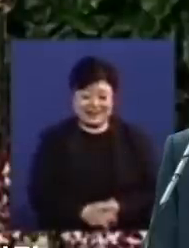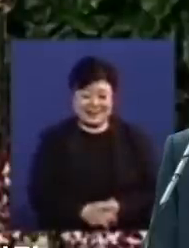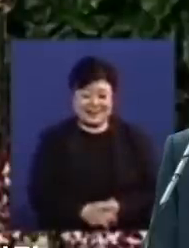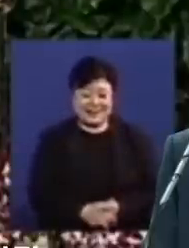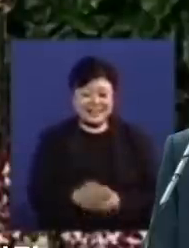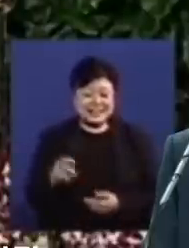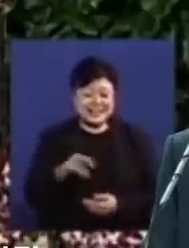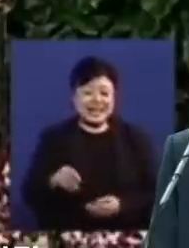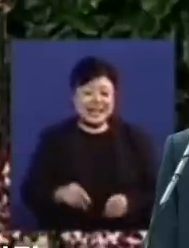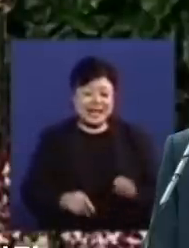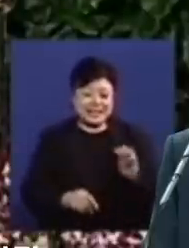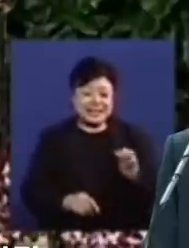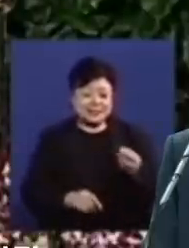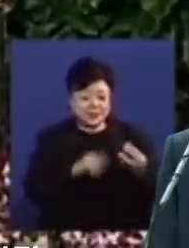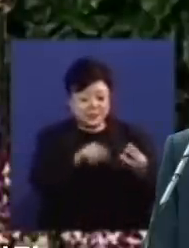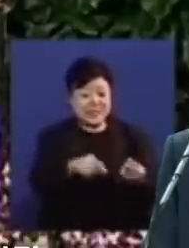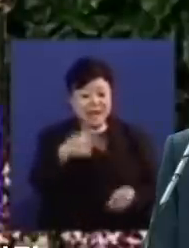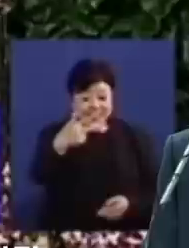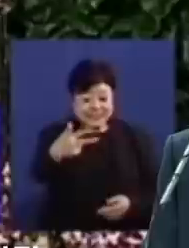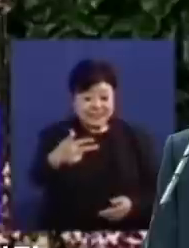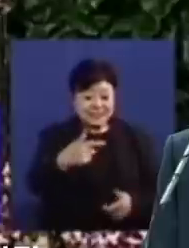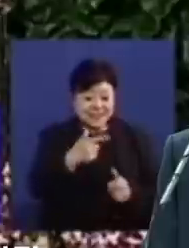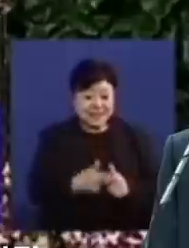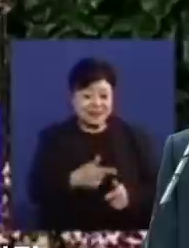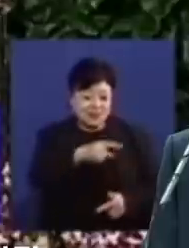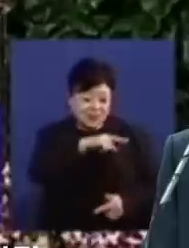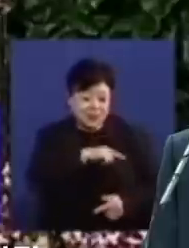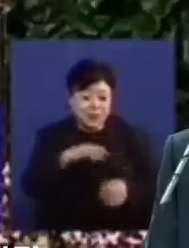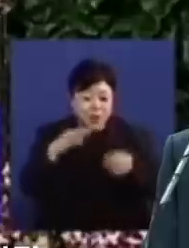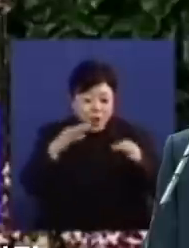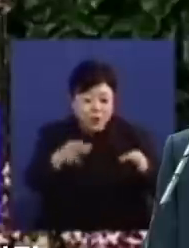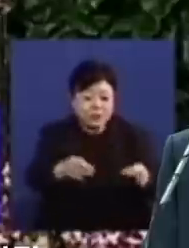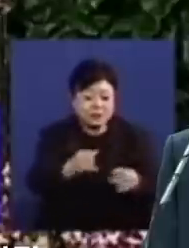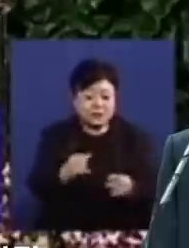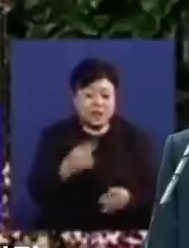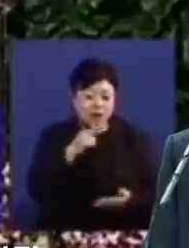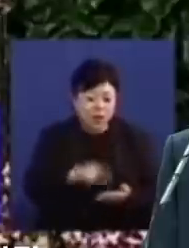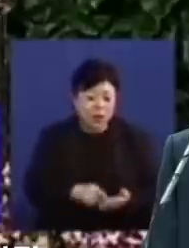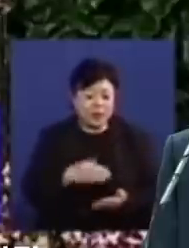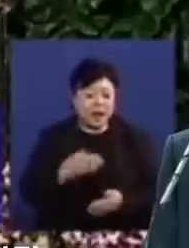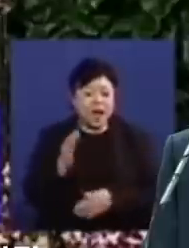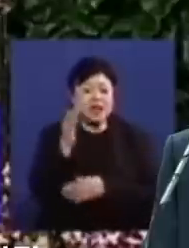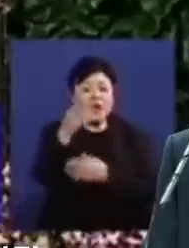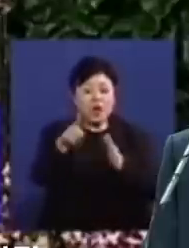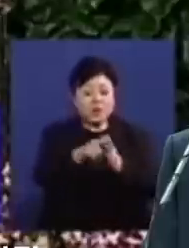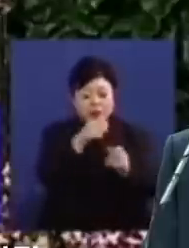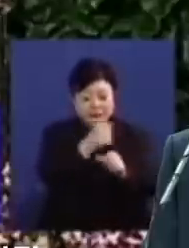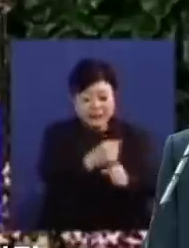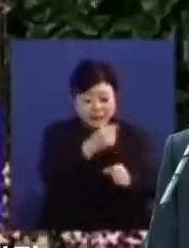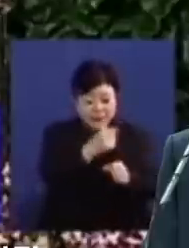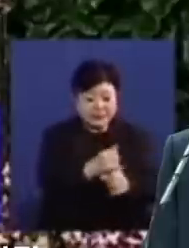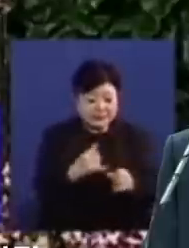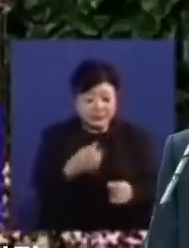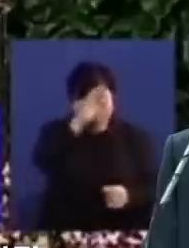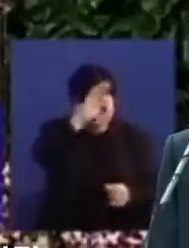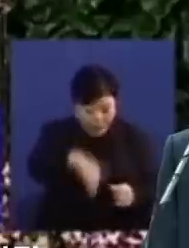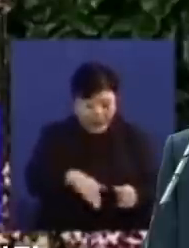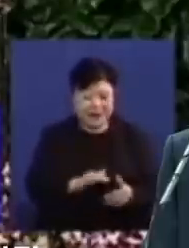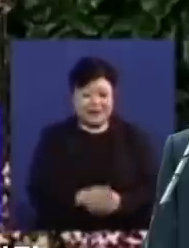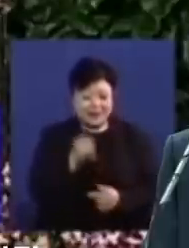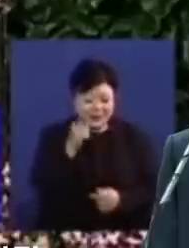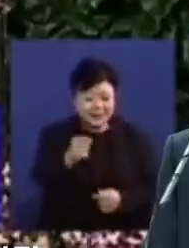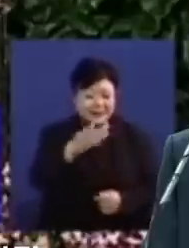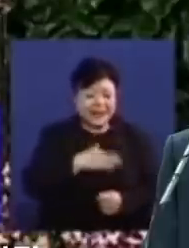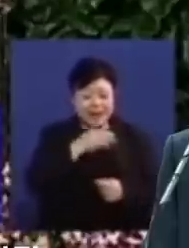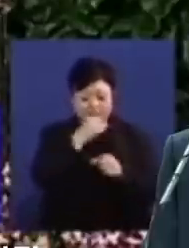이사야 43장 7절에 내 이름으로 불려지는 모든 자 곧 내가 내 영광을 위하여 창조한 자를 오게 하라. 그를